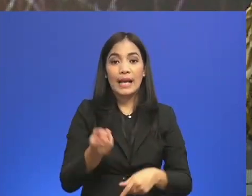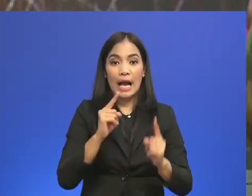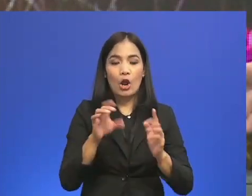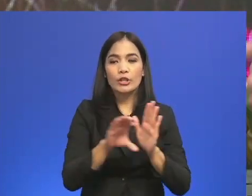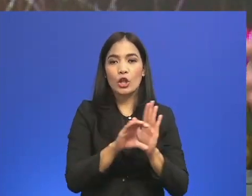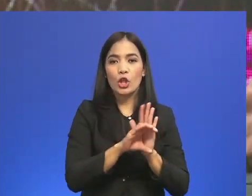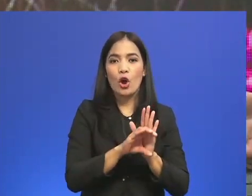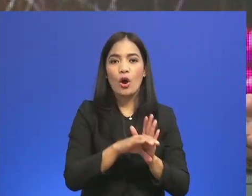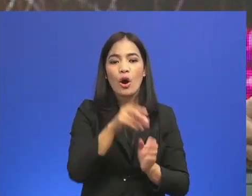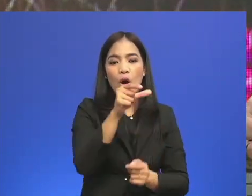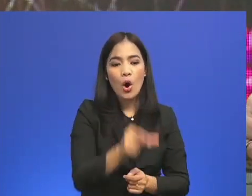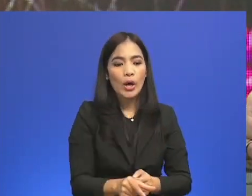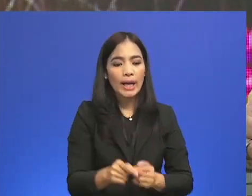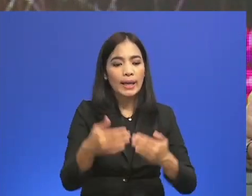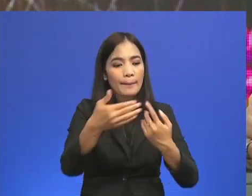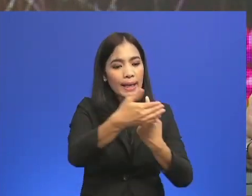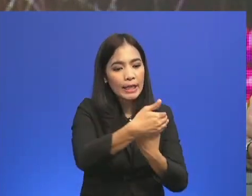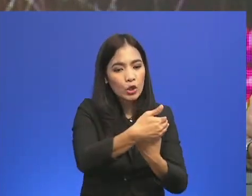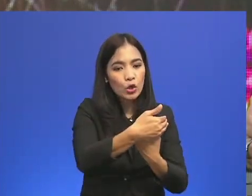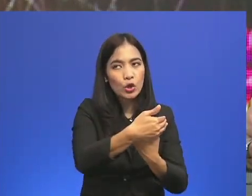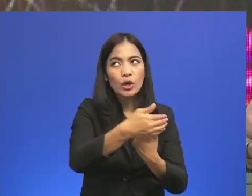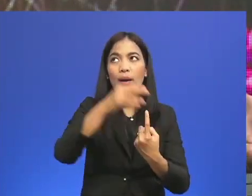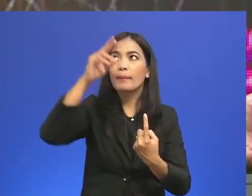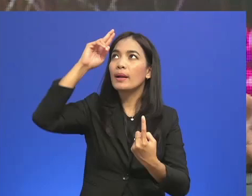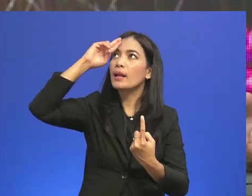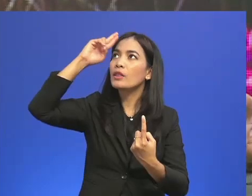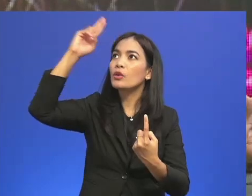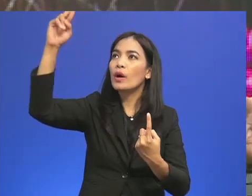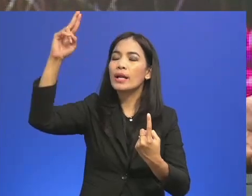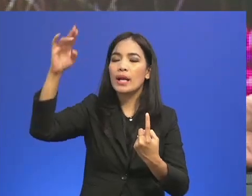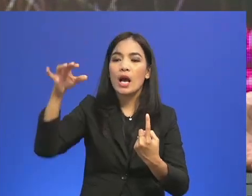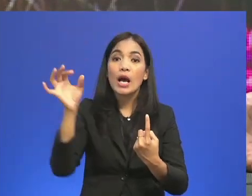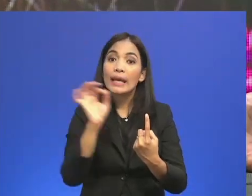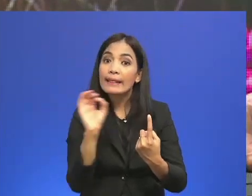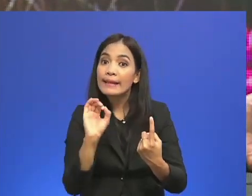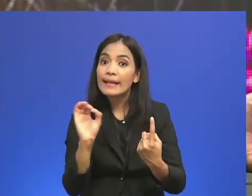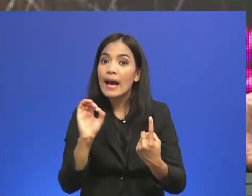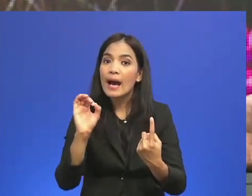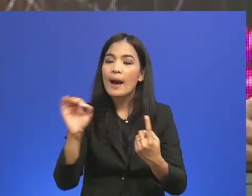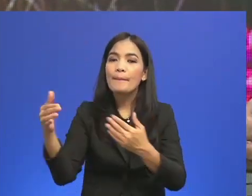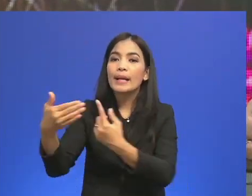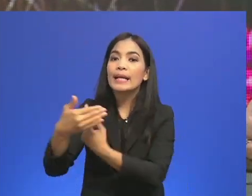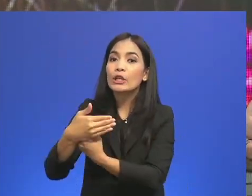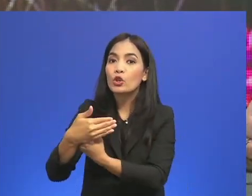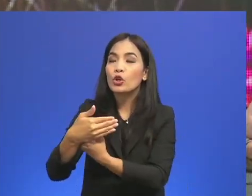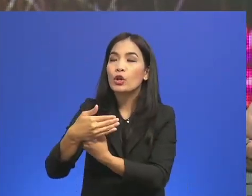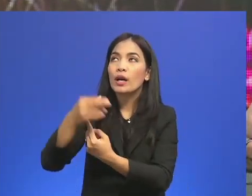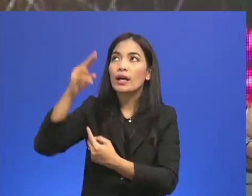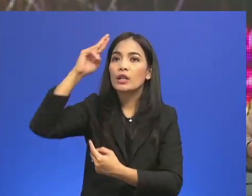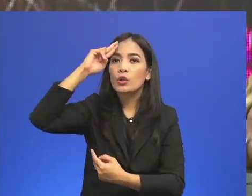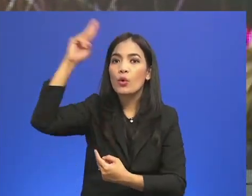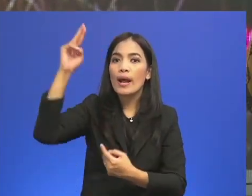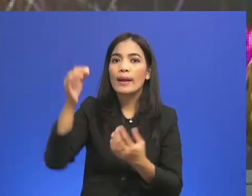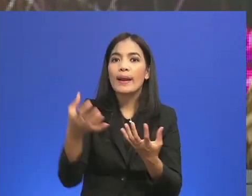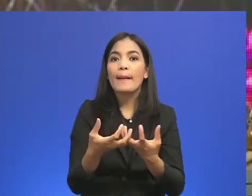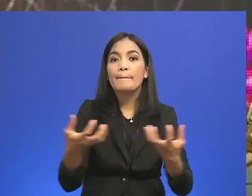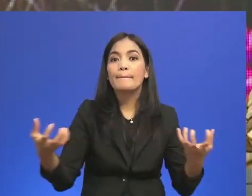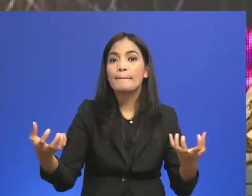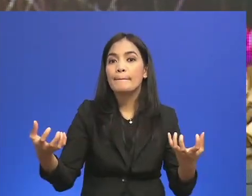yang berlindung bergantung kepada Tuhan, dan orang yang tidak berlindung dan yang tidak bergantung kepada Tuhan.